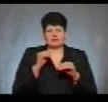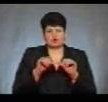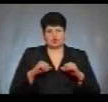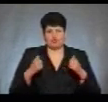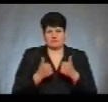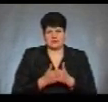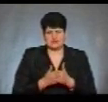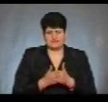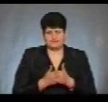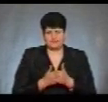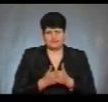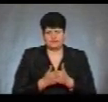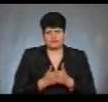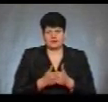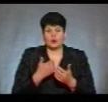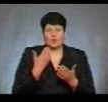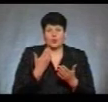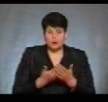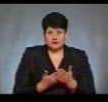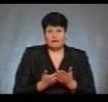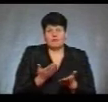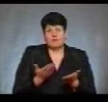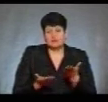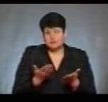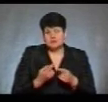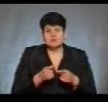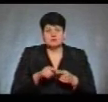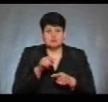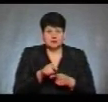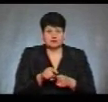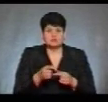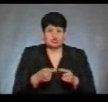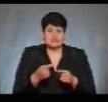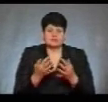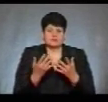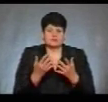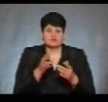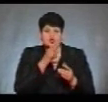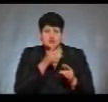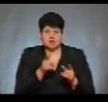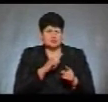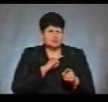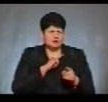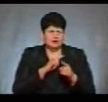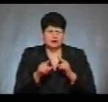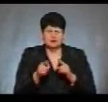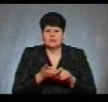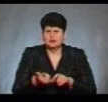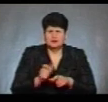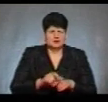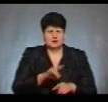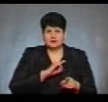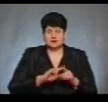окрузі. Однак вона через деякий час була сформована. Рекордно швидко. Так, рекордно